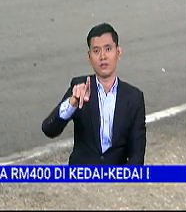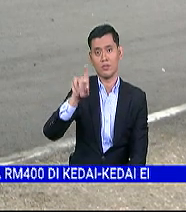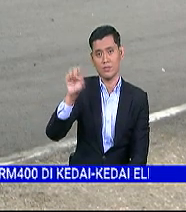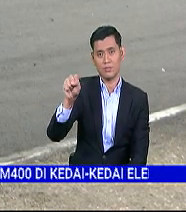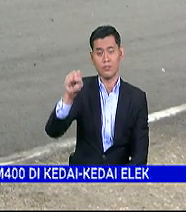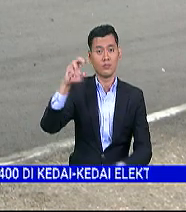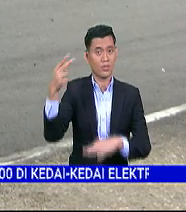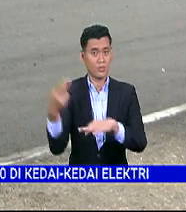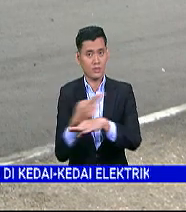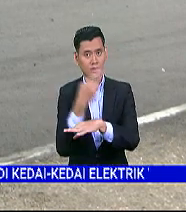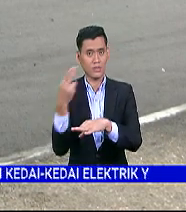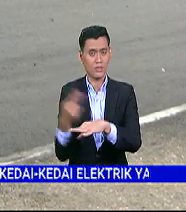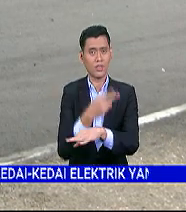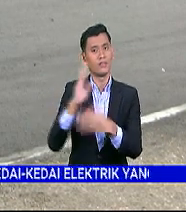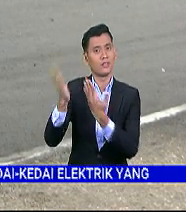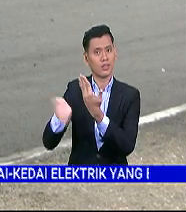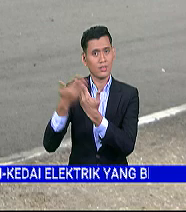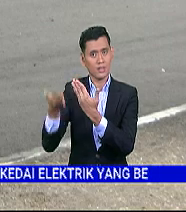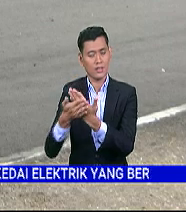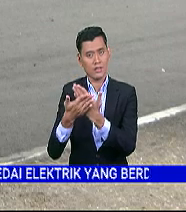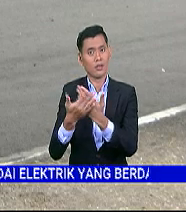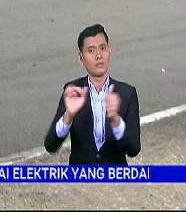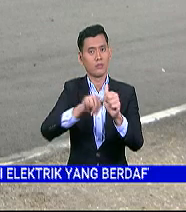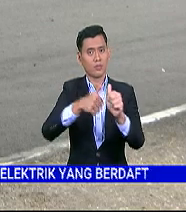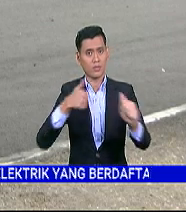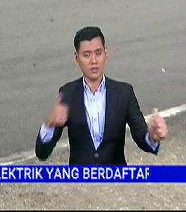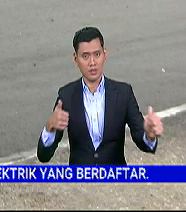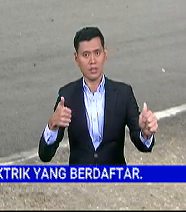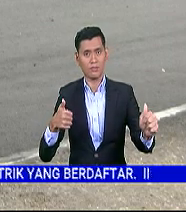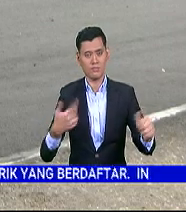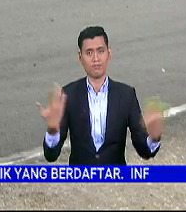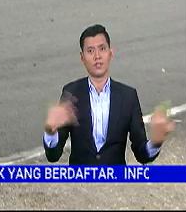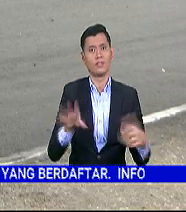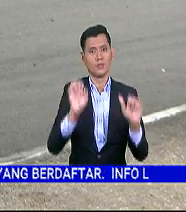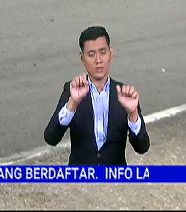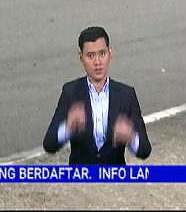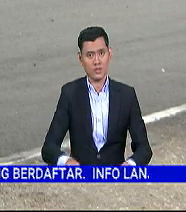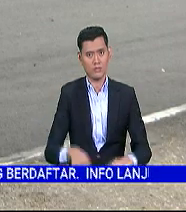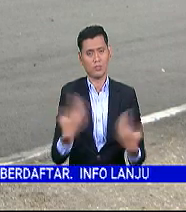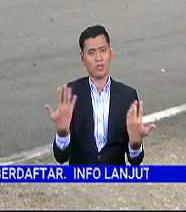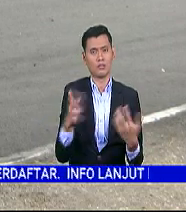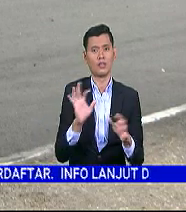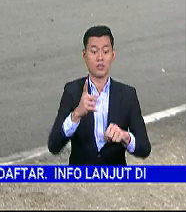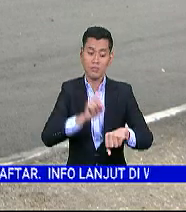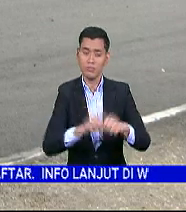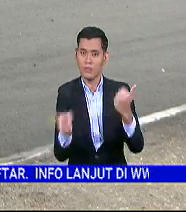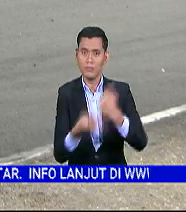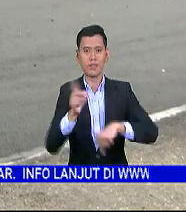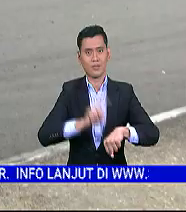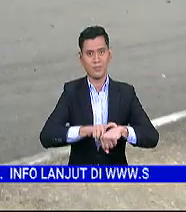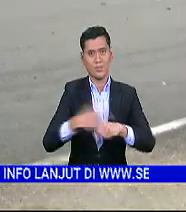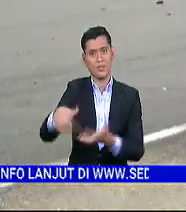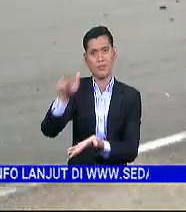kepada pengguna selain dapat mengelakkan sentuhan fizikal di lorong-lorong tol. Zatul Ikmal Muhammad Noor, Berita